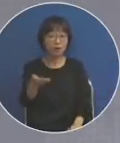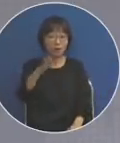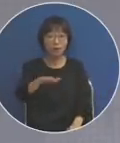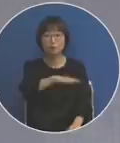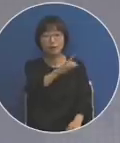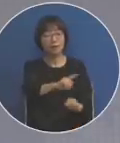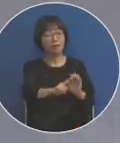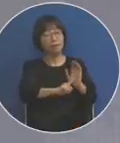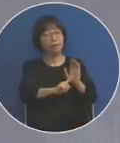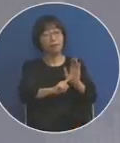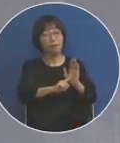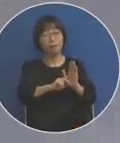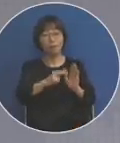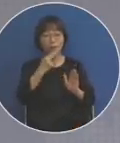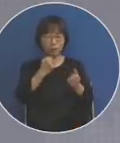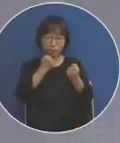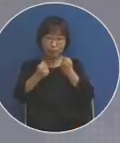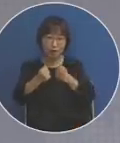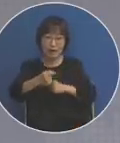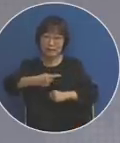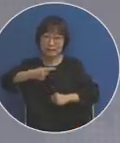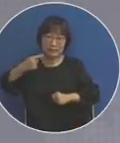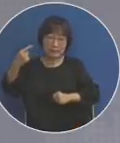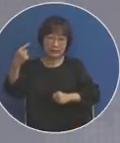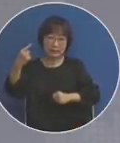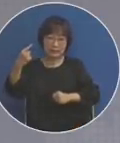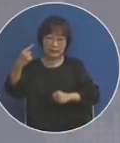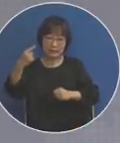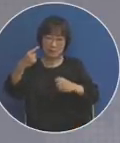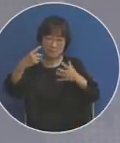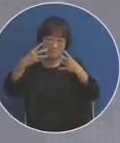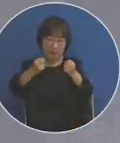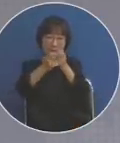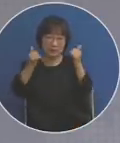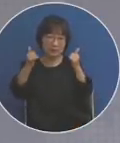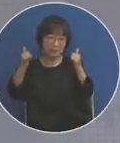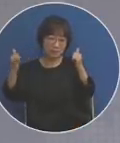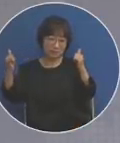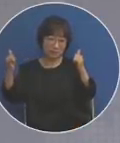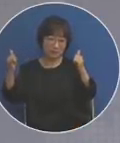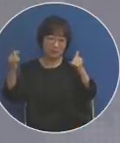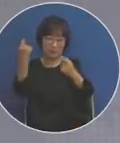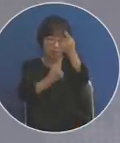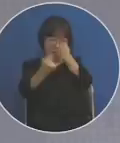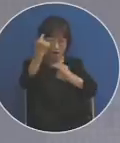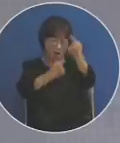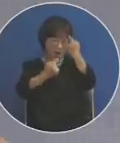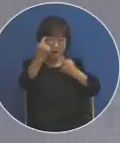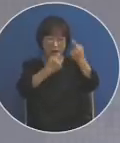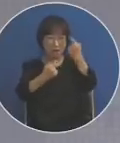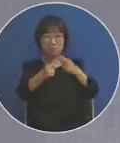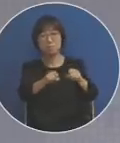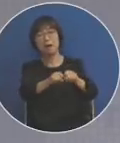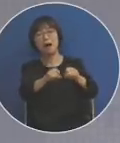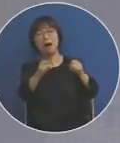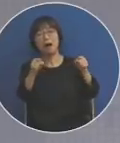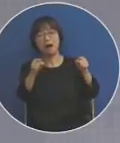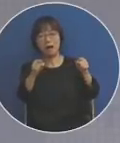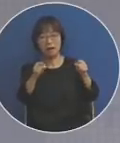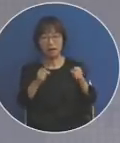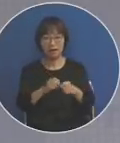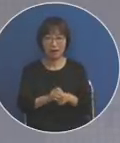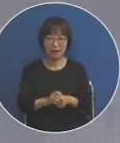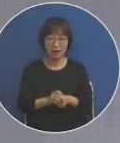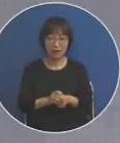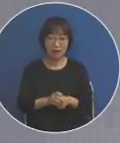참석하는 게 인마누엘 교회입니다. The only church that really participates over 1,000 in numbers. 여러분 달라요 제가 볼 때는. Is the Emmanuel Church. 한 번도 강조한 적 없거든요.